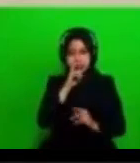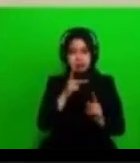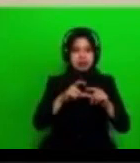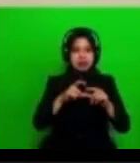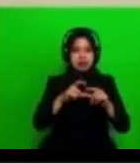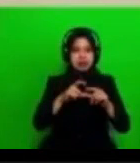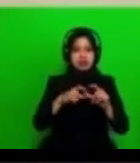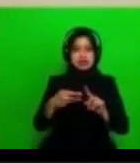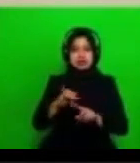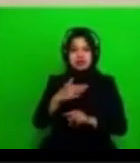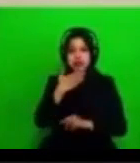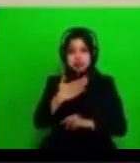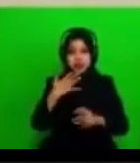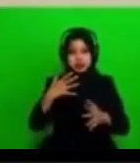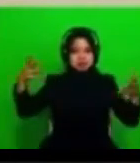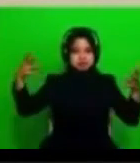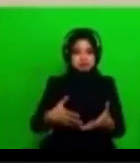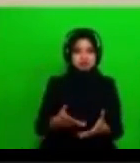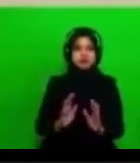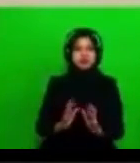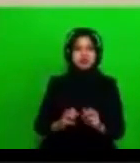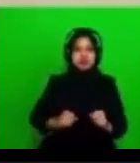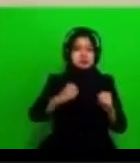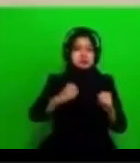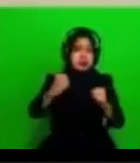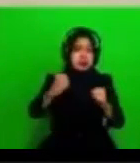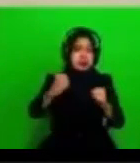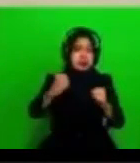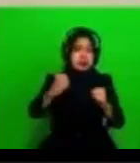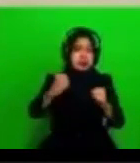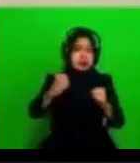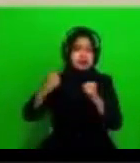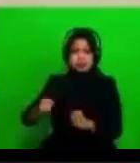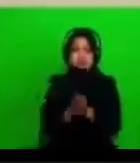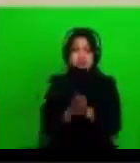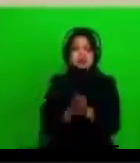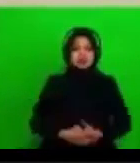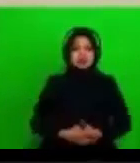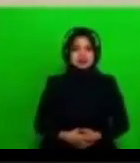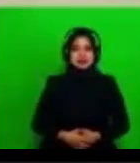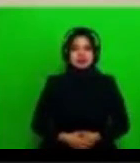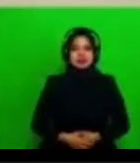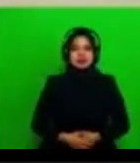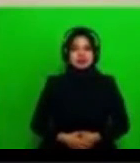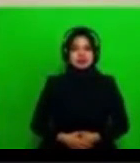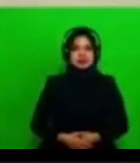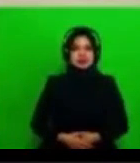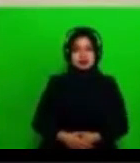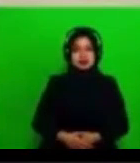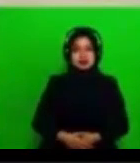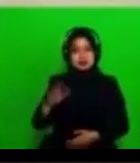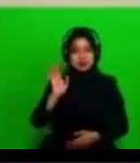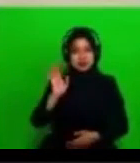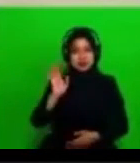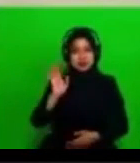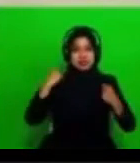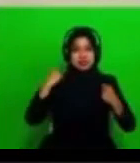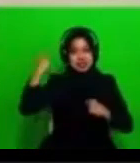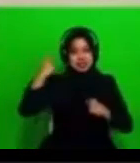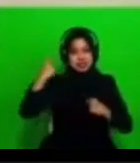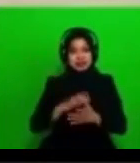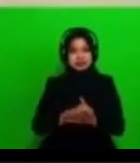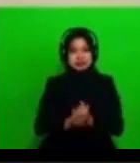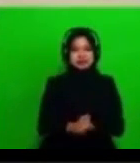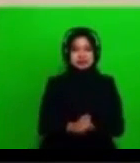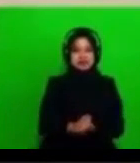Hasbi atas kesediaannya hadir bersama kami semua berbagi semangat dan juga motivasi. Betul. Terima kasih Pak, sampai berjumpa dan sehat selalu.